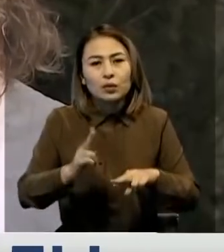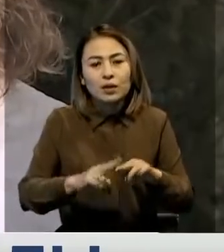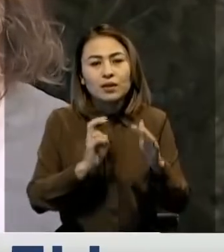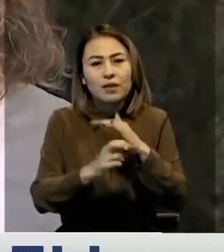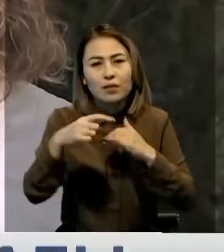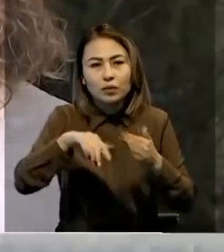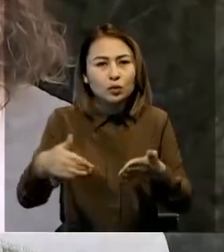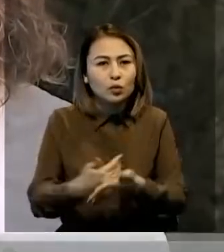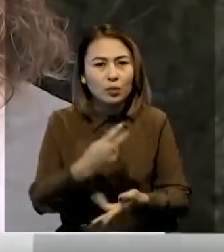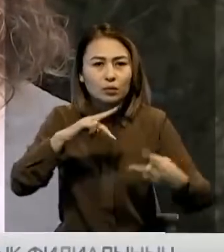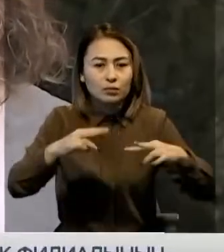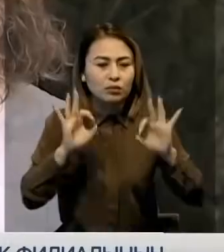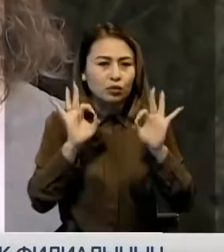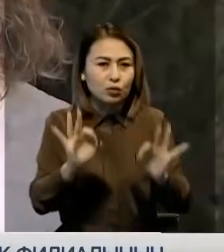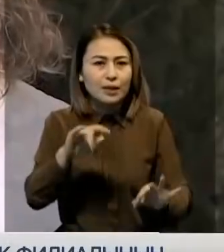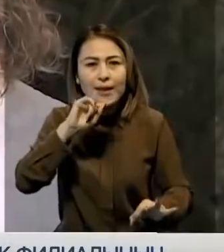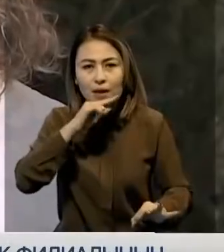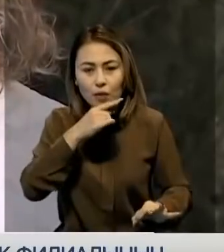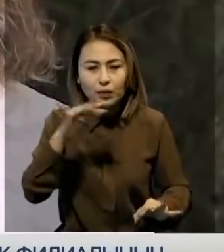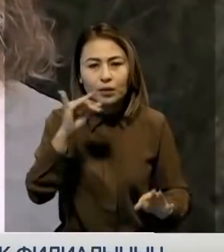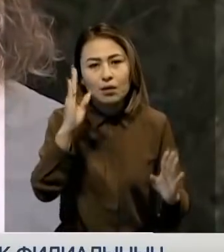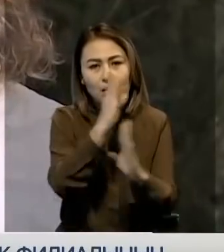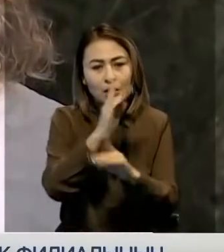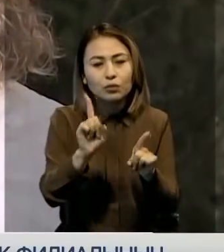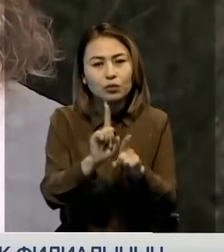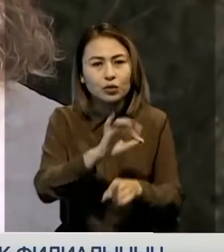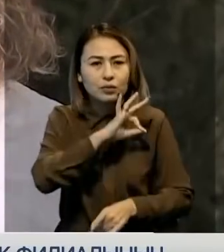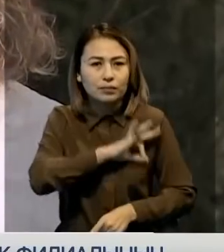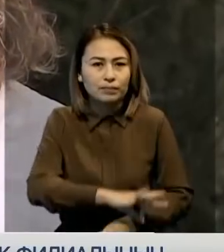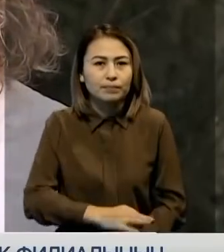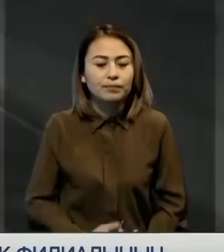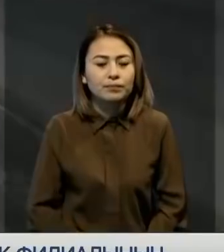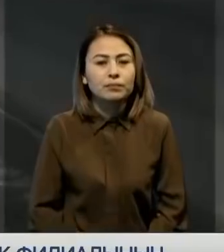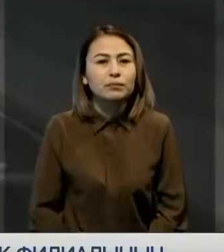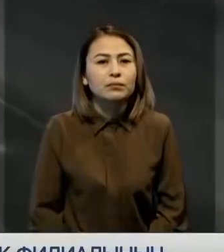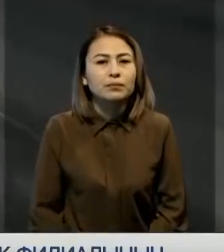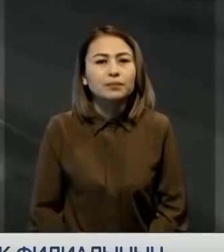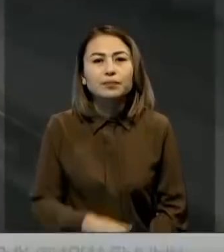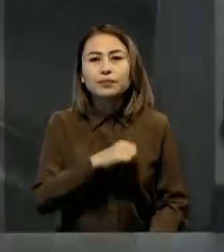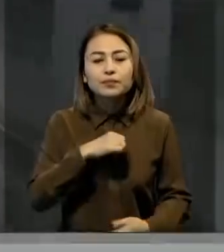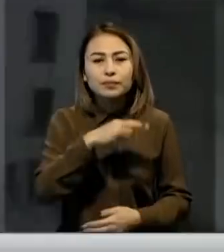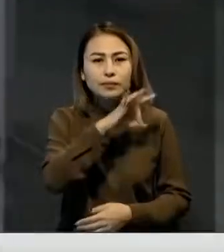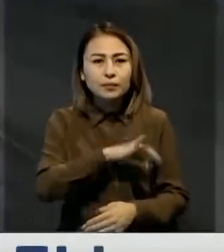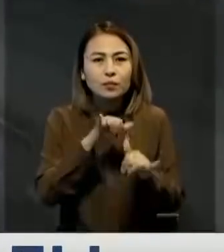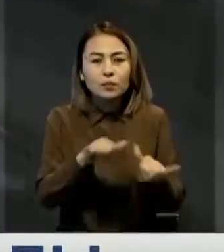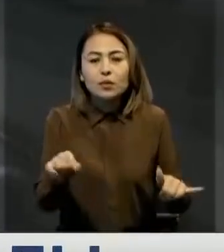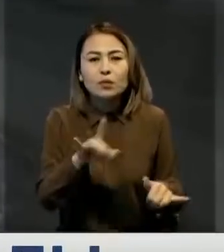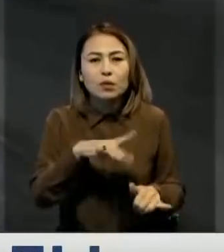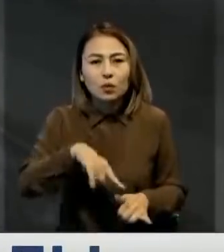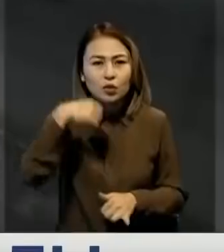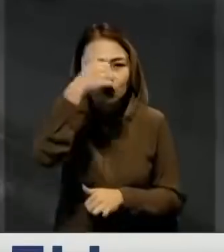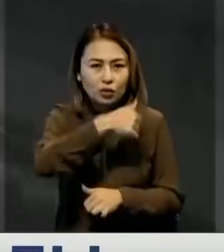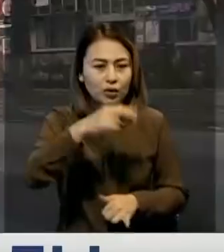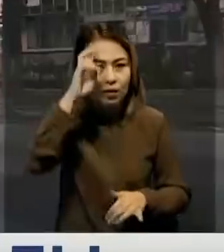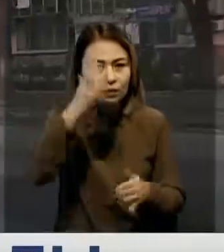паркін жаңғырту өте дұрыс. Экономикалық және экологиялық тұрғыда ең тиімді көлік түрі. Тиімді көлік түрін көбейту үшін биыл қалалық